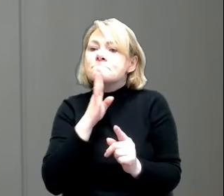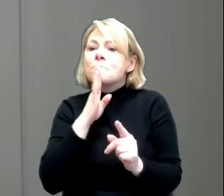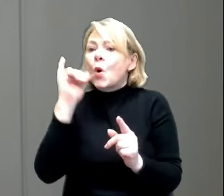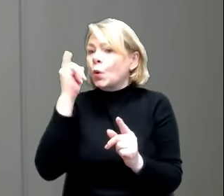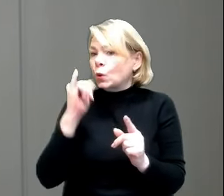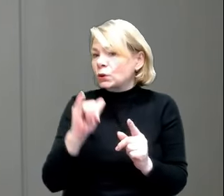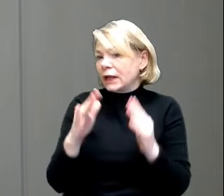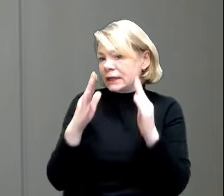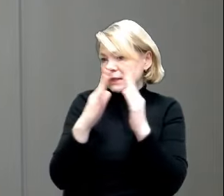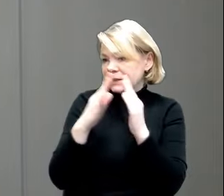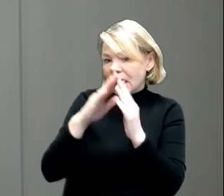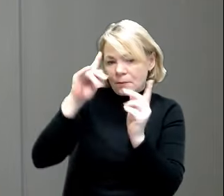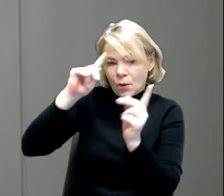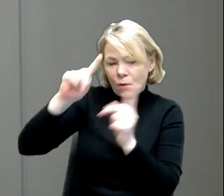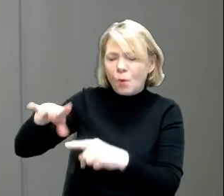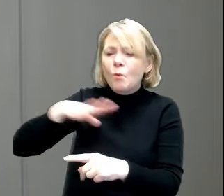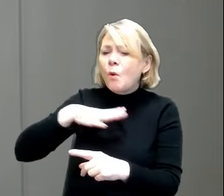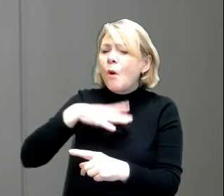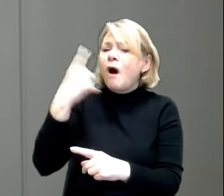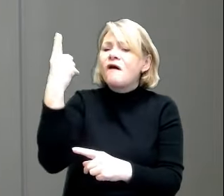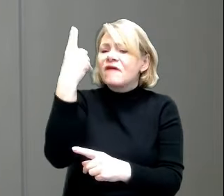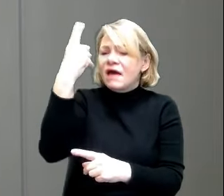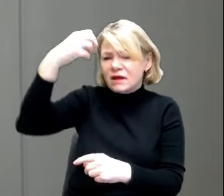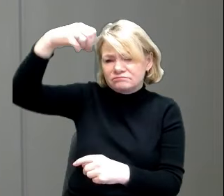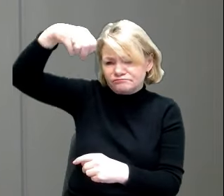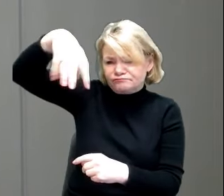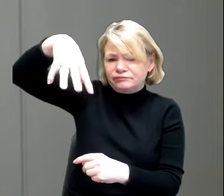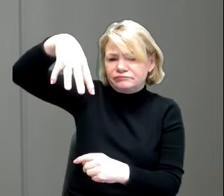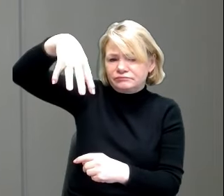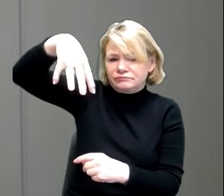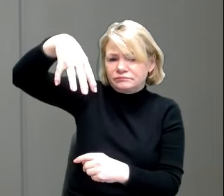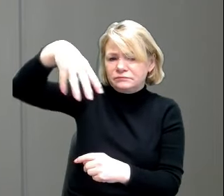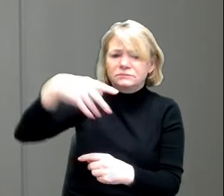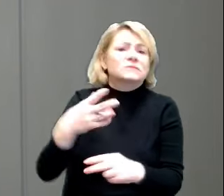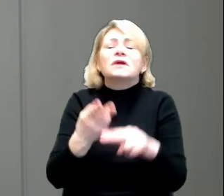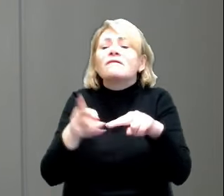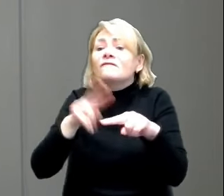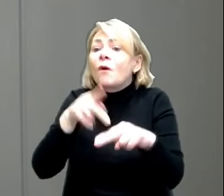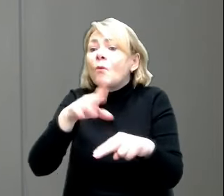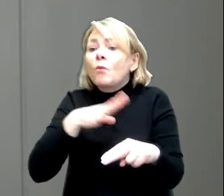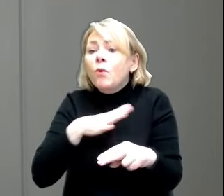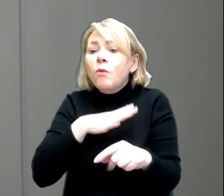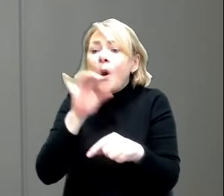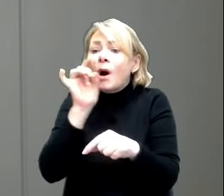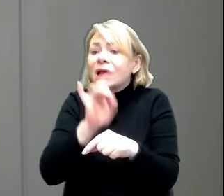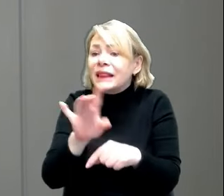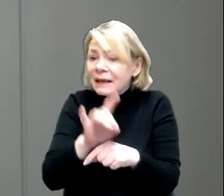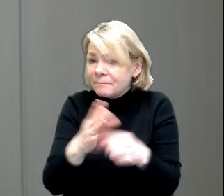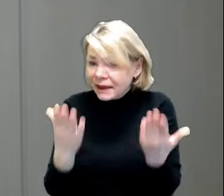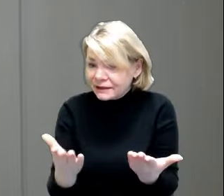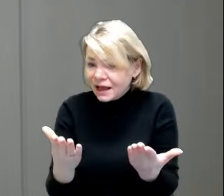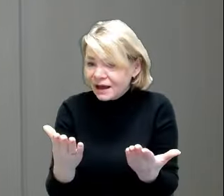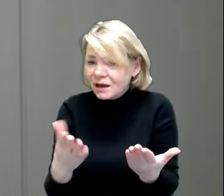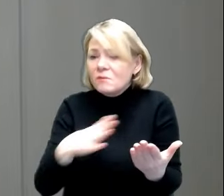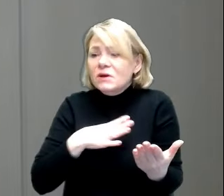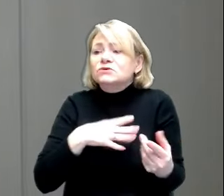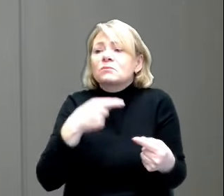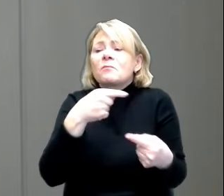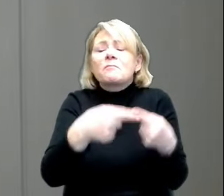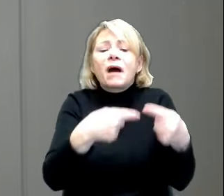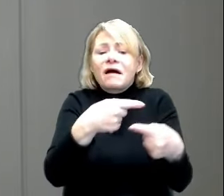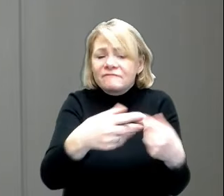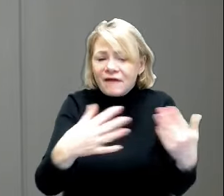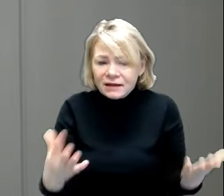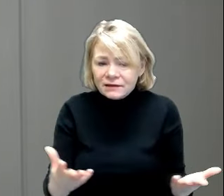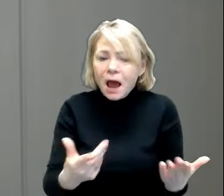vienintelis žibintas ant biržos tilto štai koks buvo klaipėda ir kokį mes paveldą turime ir jeigu nebūtų atėję